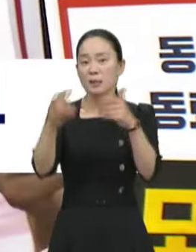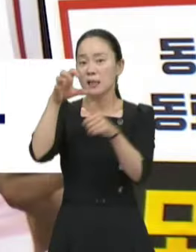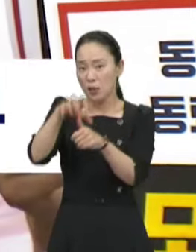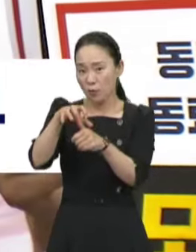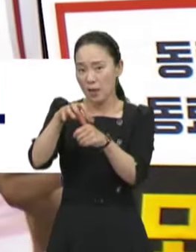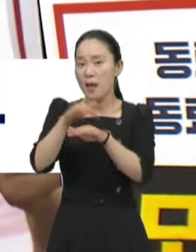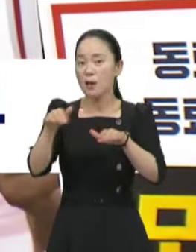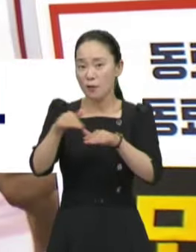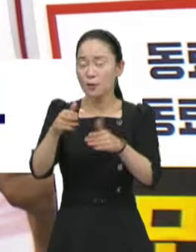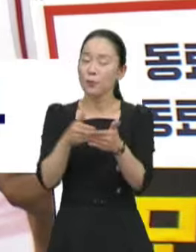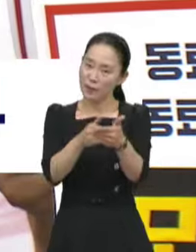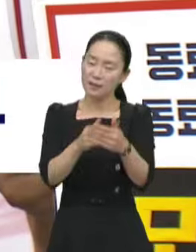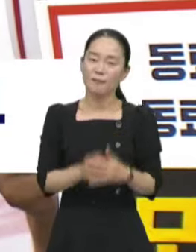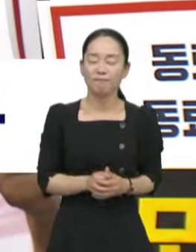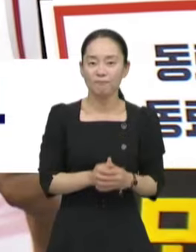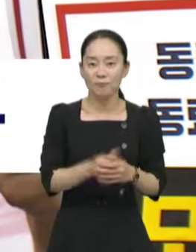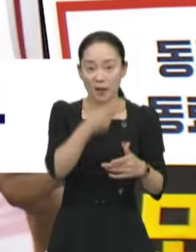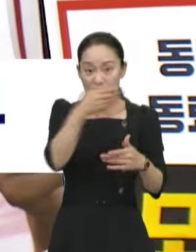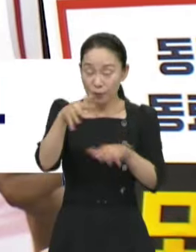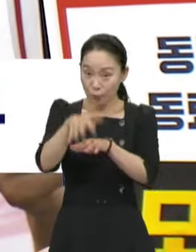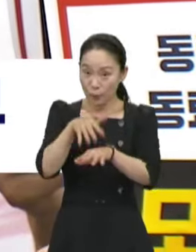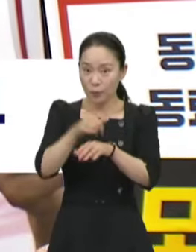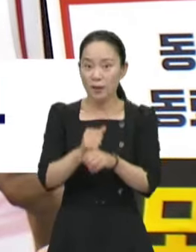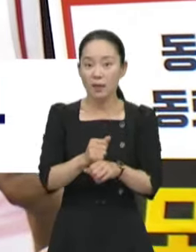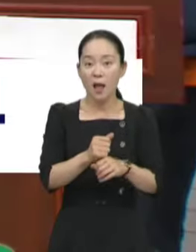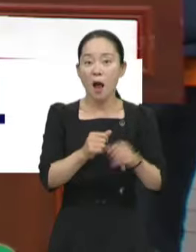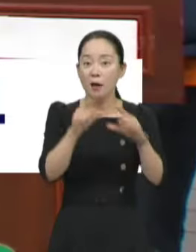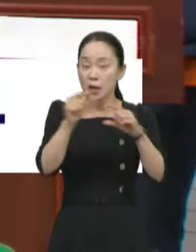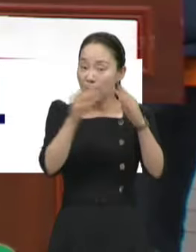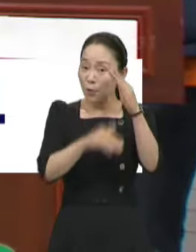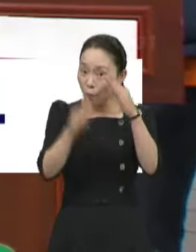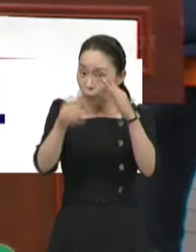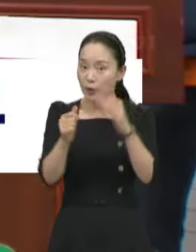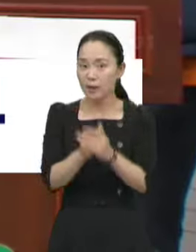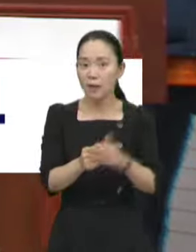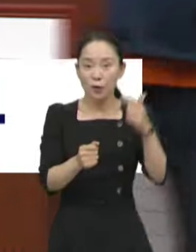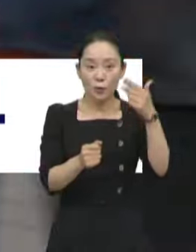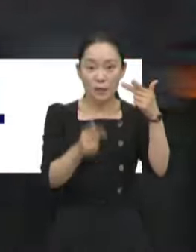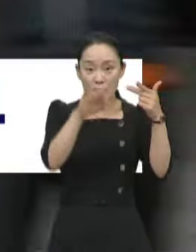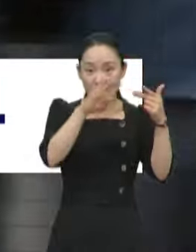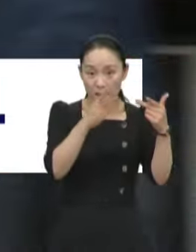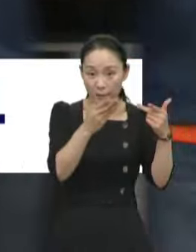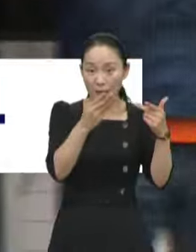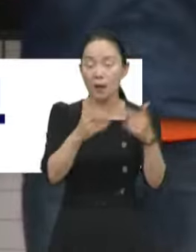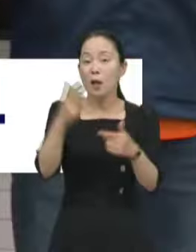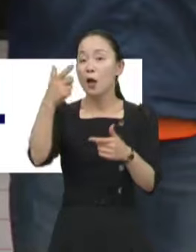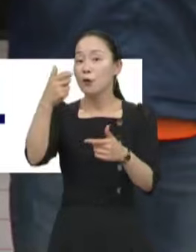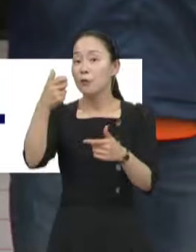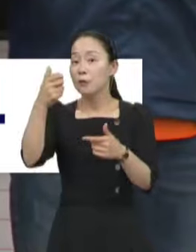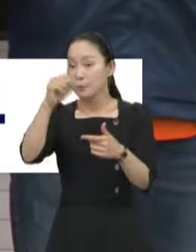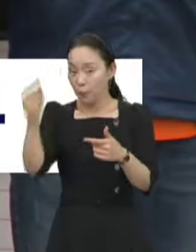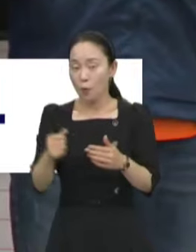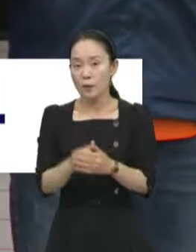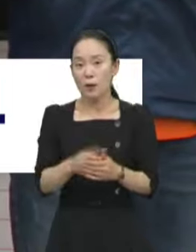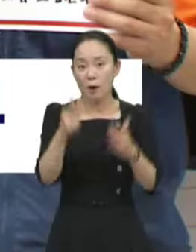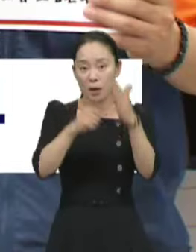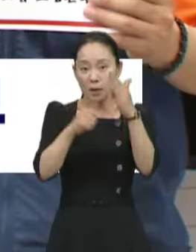해소를 촉구했습니다. 소방노조는 일반 공무원들은 6·7급이 60%까지 이르지만